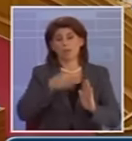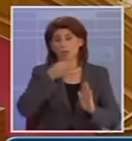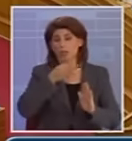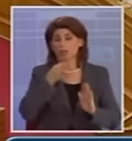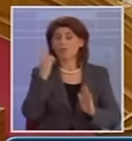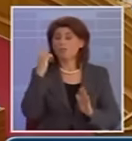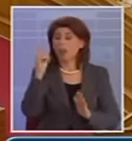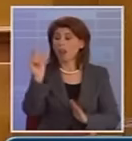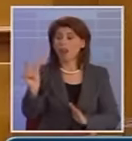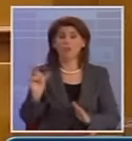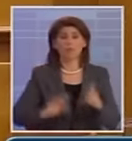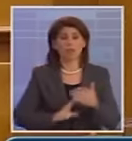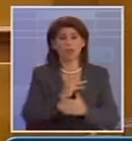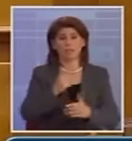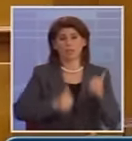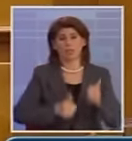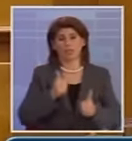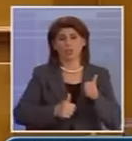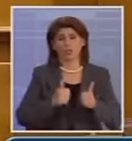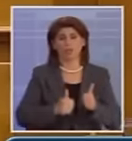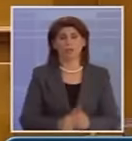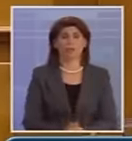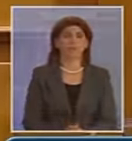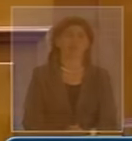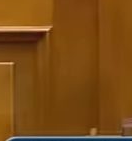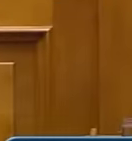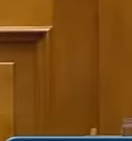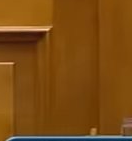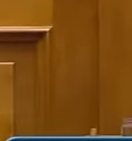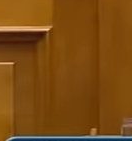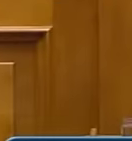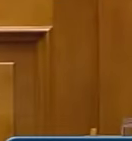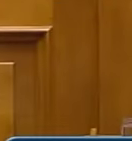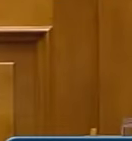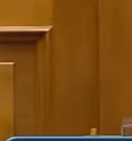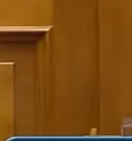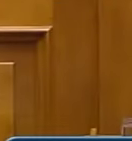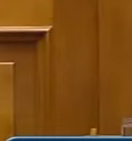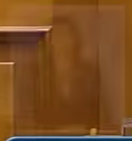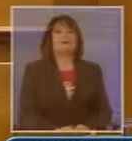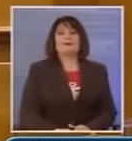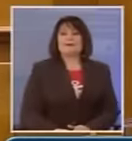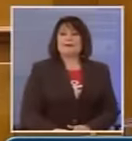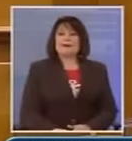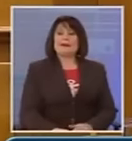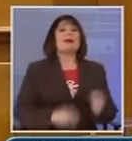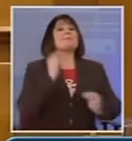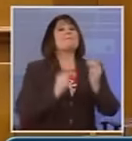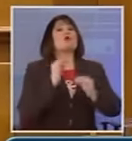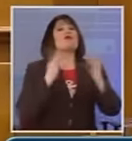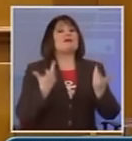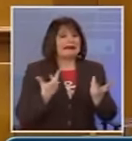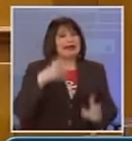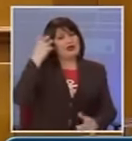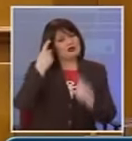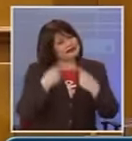μια λέξη για ανάπτυξη και ανταγωνιστικότητα. Το πρόβλημα είναι λοιπόν πως όταν εσείς λέτε λιτότητα εννοείται κάτι το